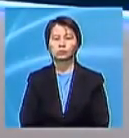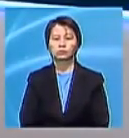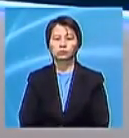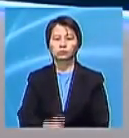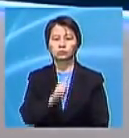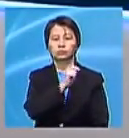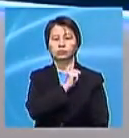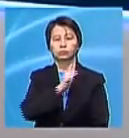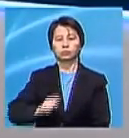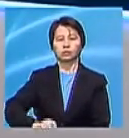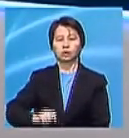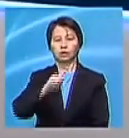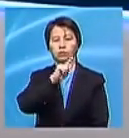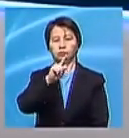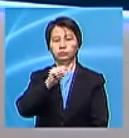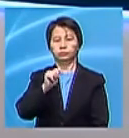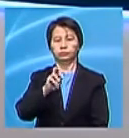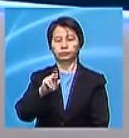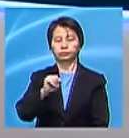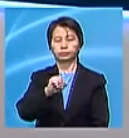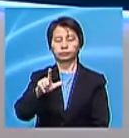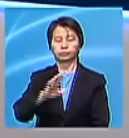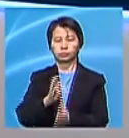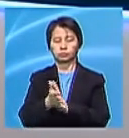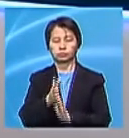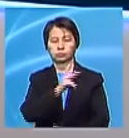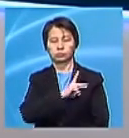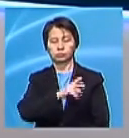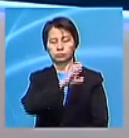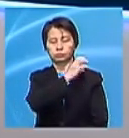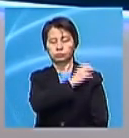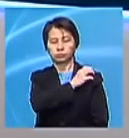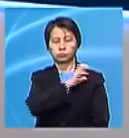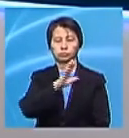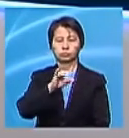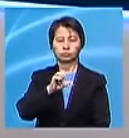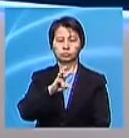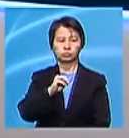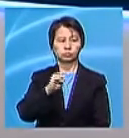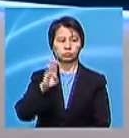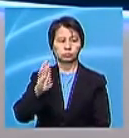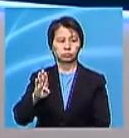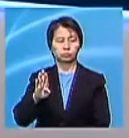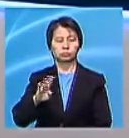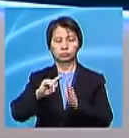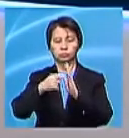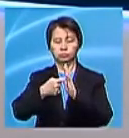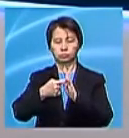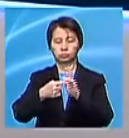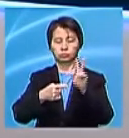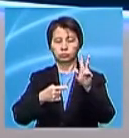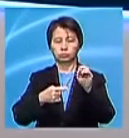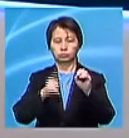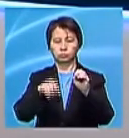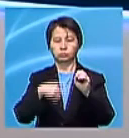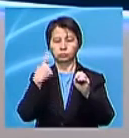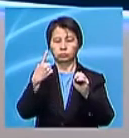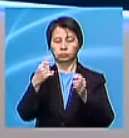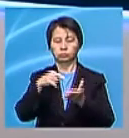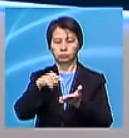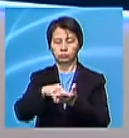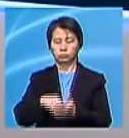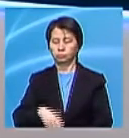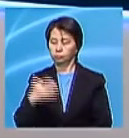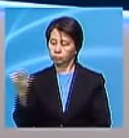Tengku Dato' Sri Zafrul Aziz dilantik sebagai Ketua Pegawai Eksekutif CIMB Bank berkuat kuasa 20 Januari ini. Beliau